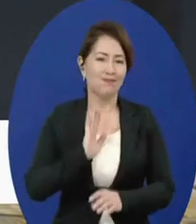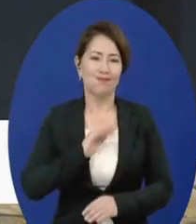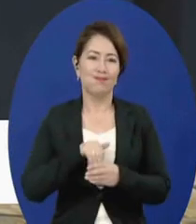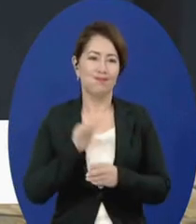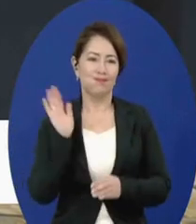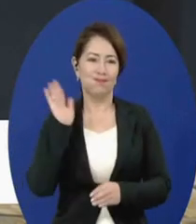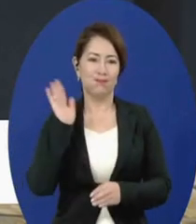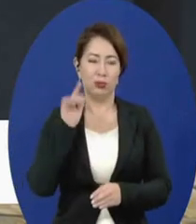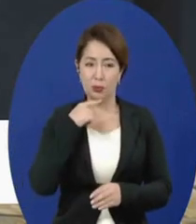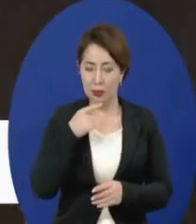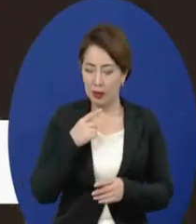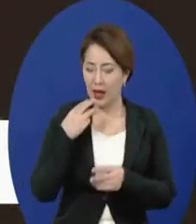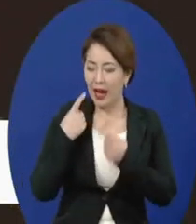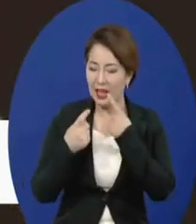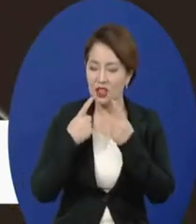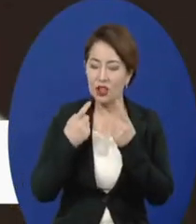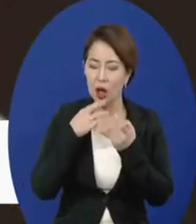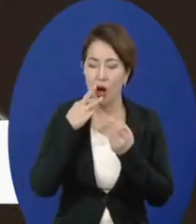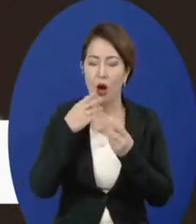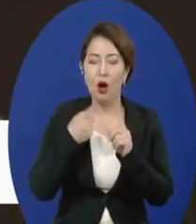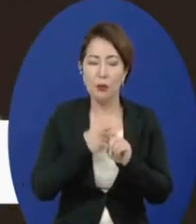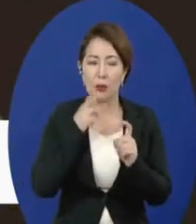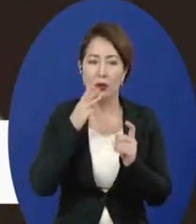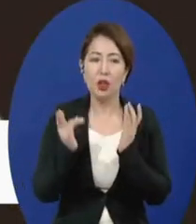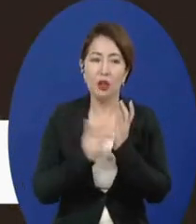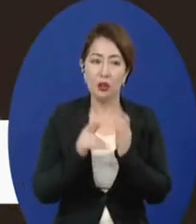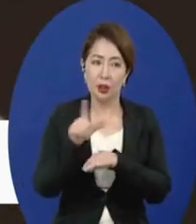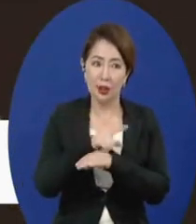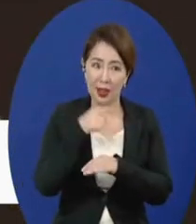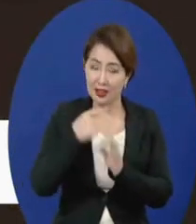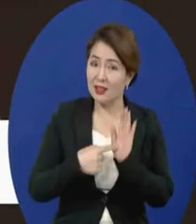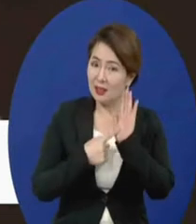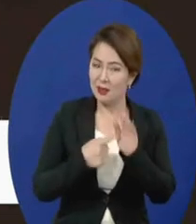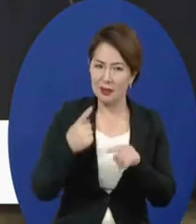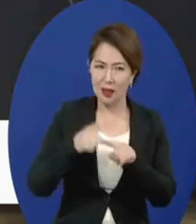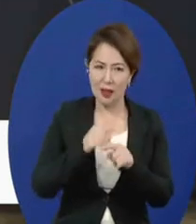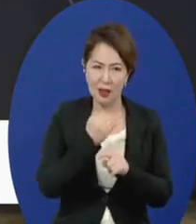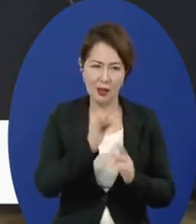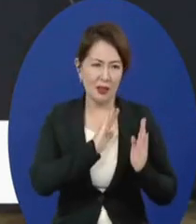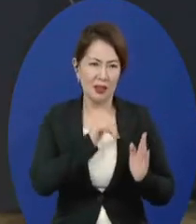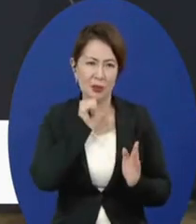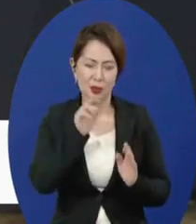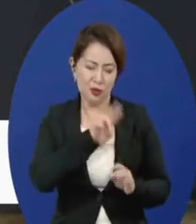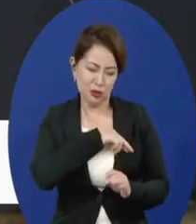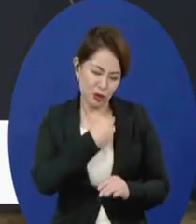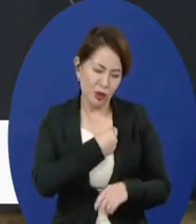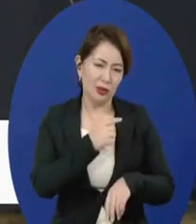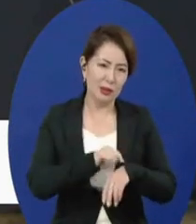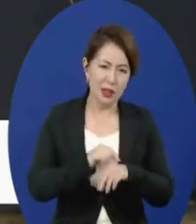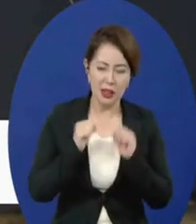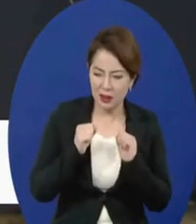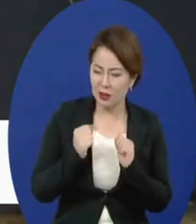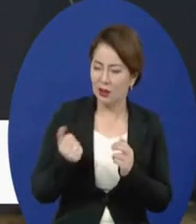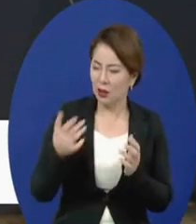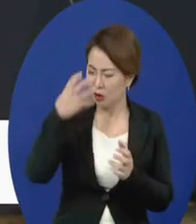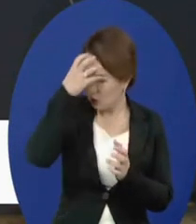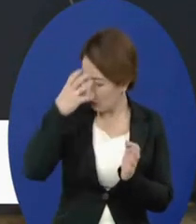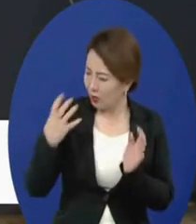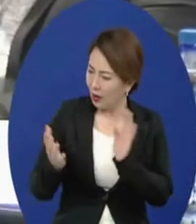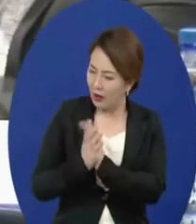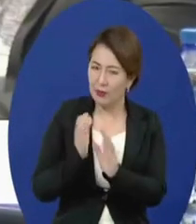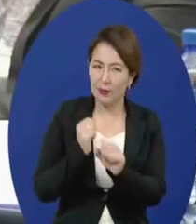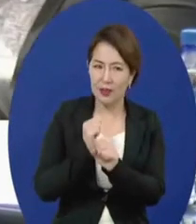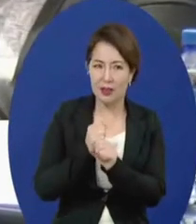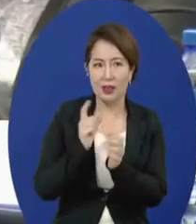гэдгийг харилцаа холбоо мэдээллийн технологийн газрын дарга Болор Эрдэнэ хэлж байна. Дахиж ийм хандлагаар биш зөрөг цаг хичээл зүтгэл гаргаад төртөөгөө